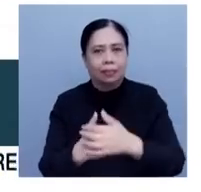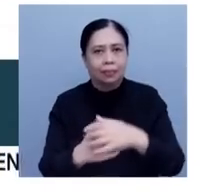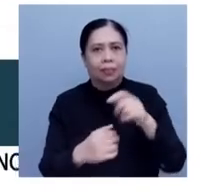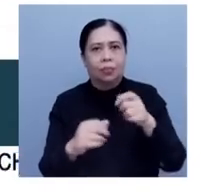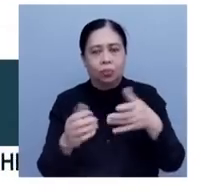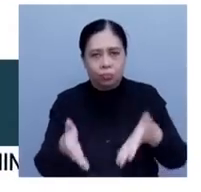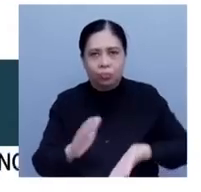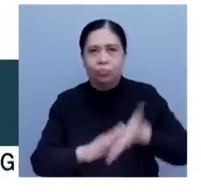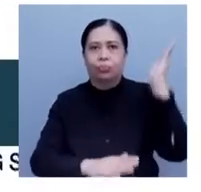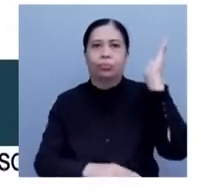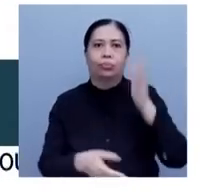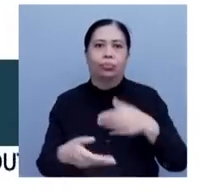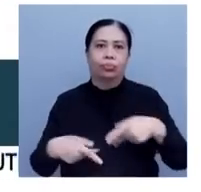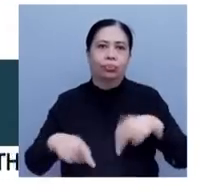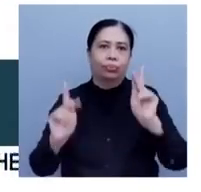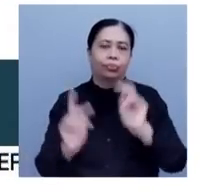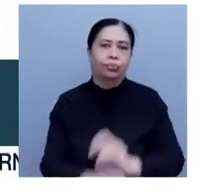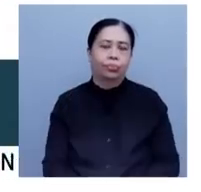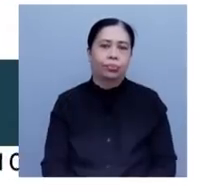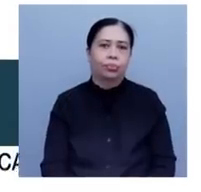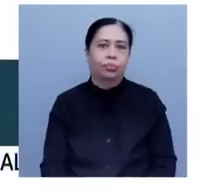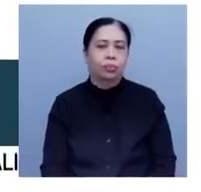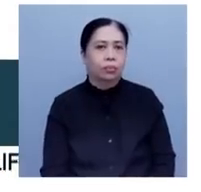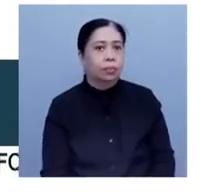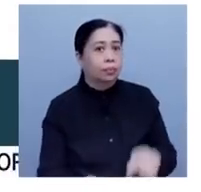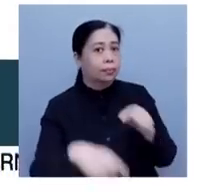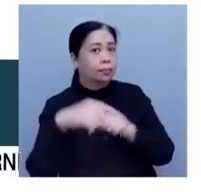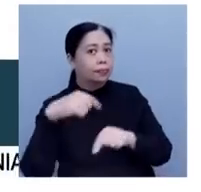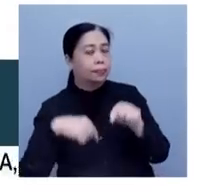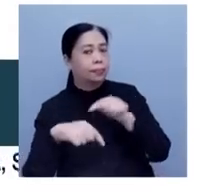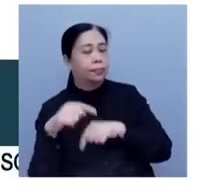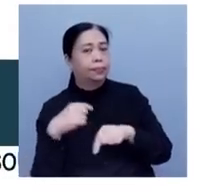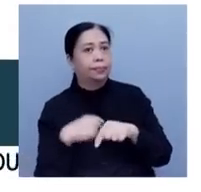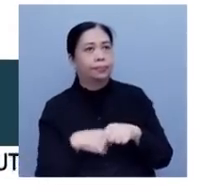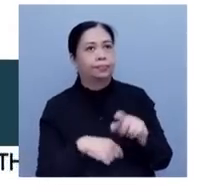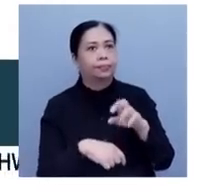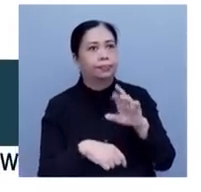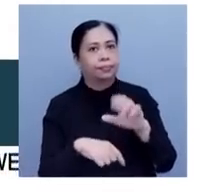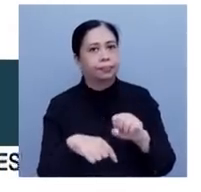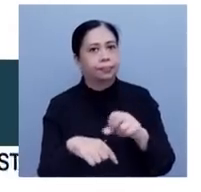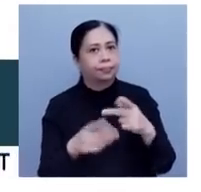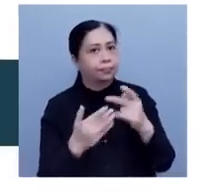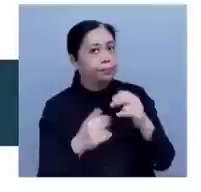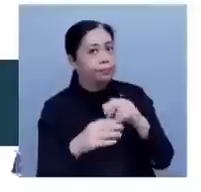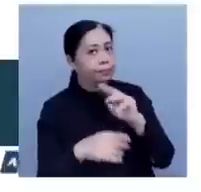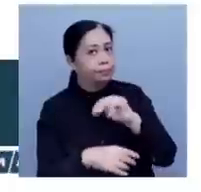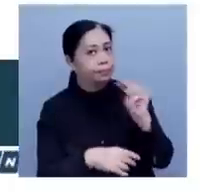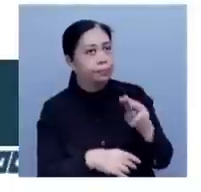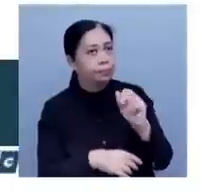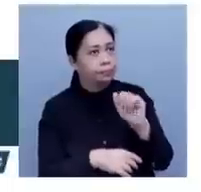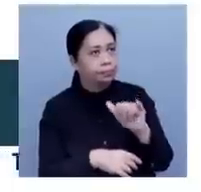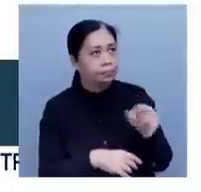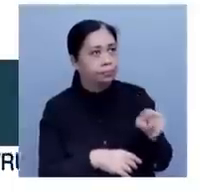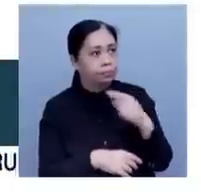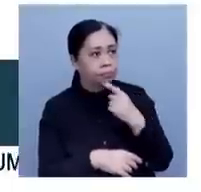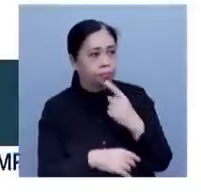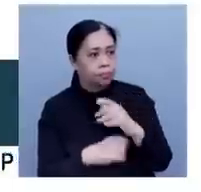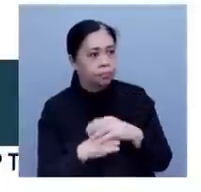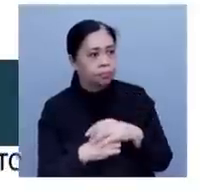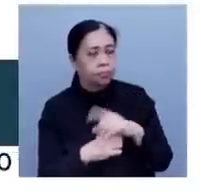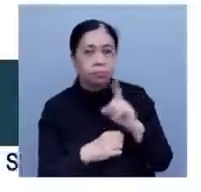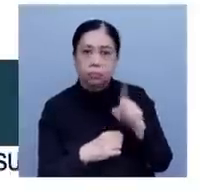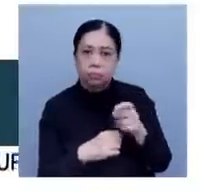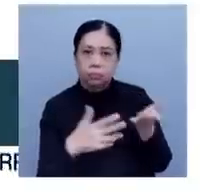lumusot. At balik po tayo dito sa reclamation project sa Manila Bay. Sinasabi niyo po, Mayor, dapat